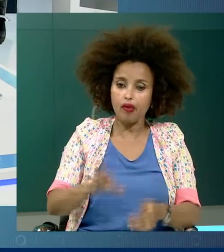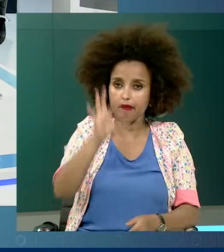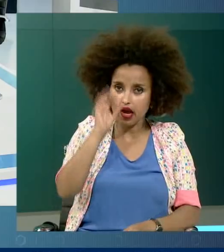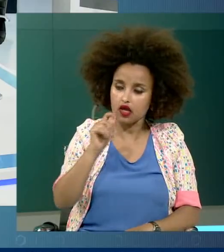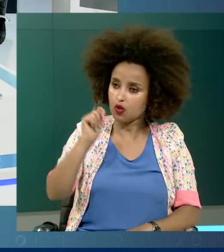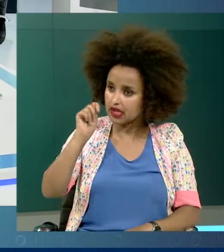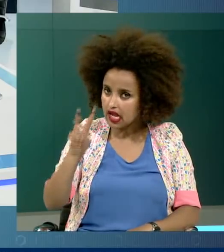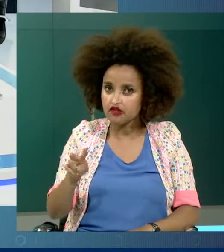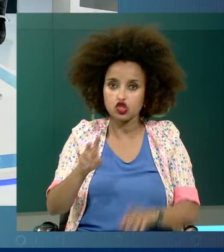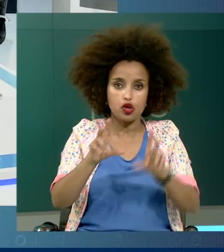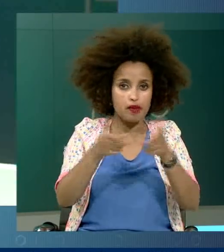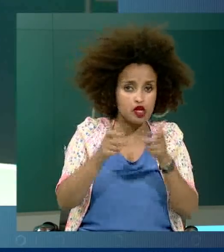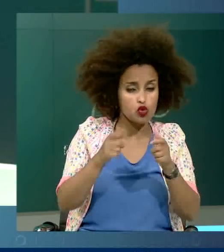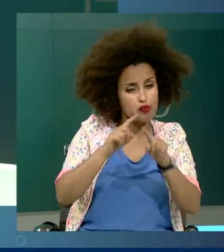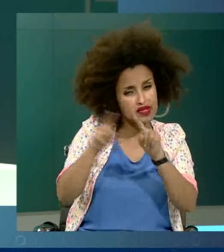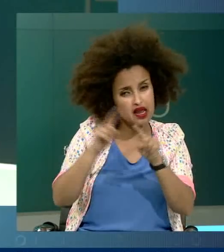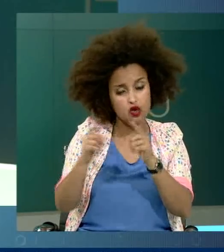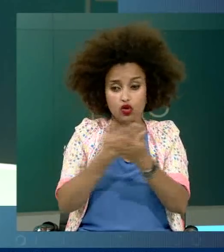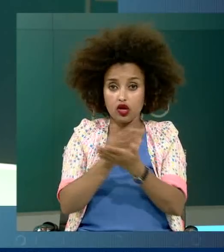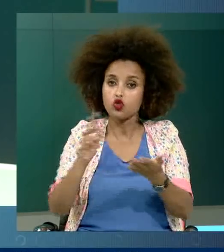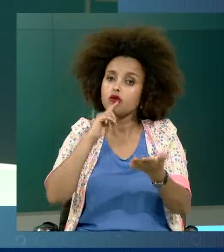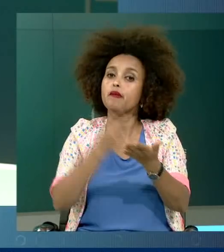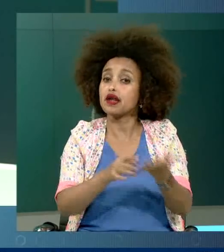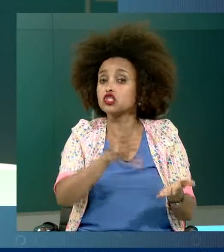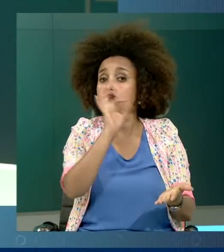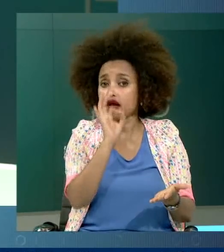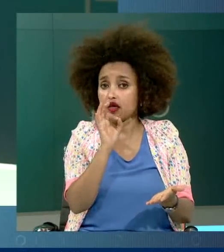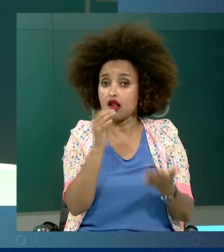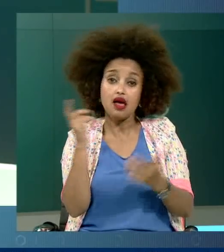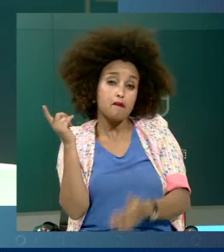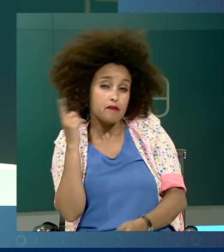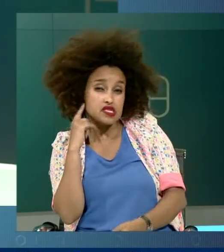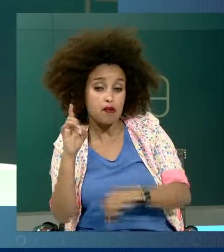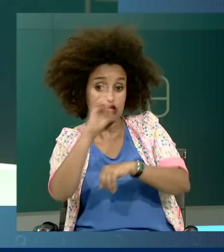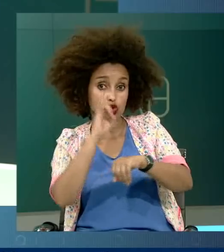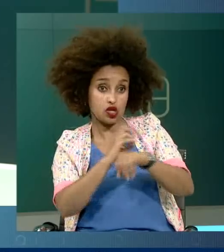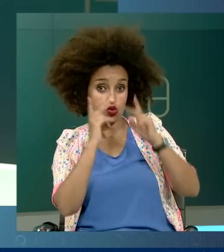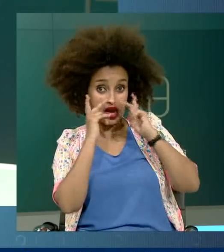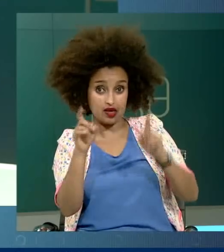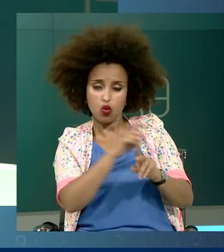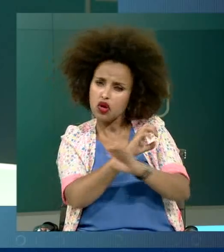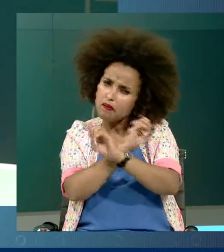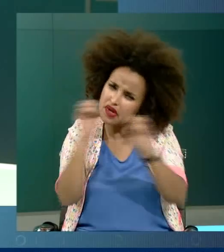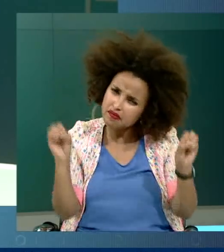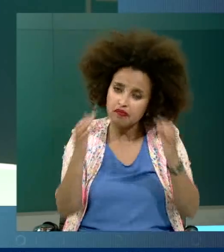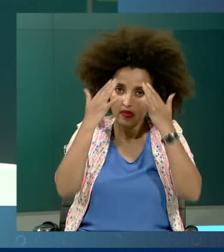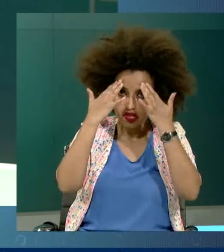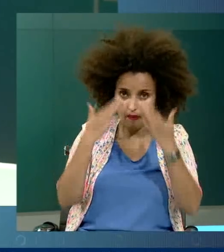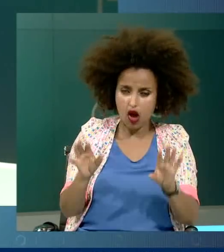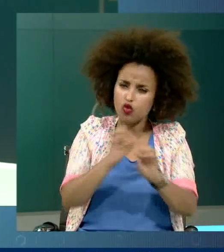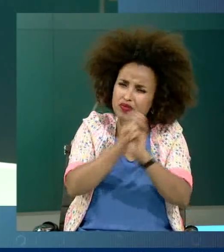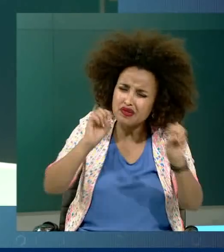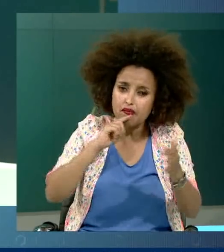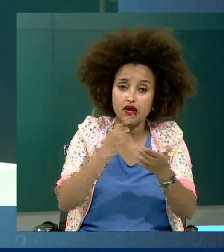በቴሌቪዥን በሬዲዮ በተለያዩ ነገሮች ያገኛል። በተለይ አሁን የምንሰማቸው እኮ ዜናዎች አይተህ ከሆነ ምንም የማያውቁ ወይም ምንም